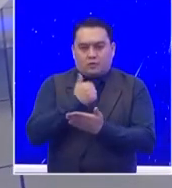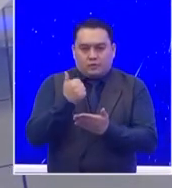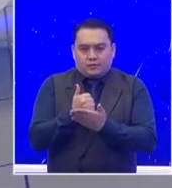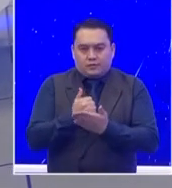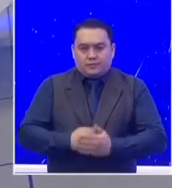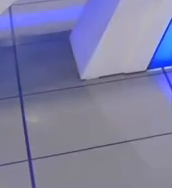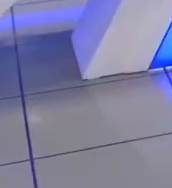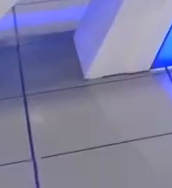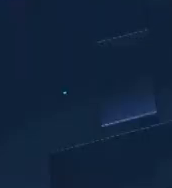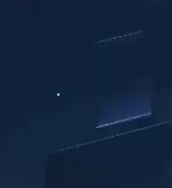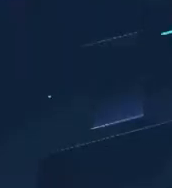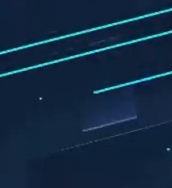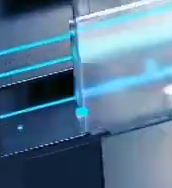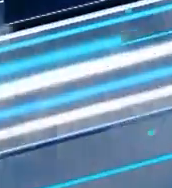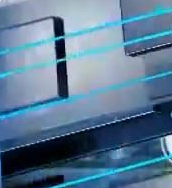сегодня.